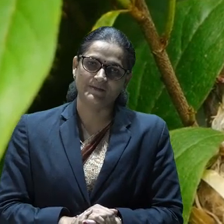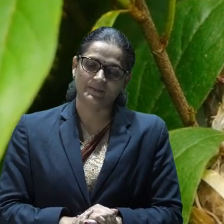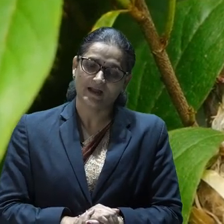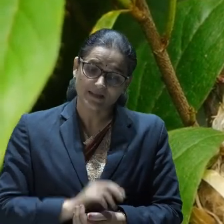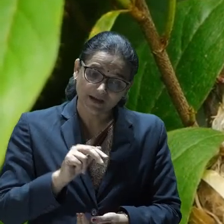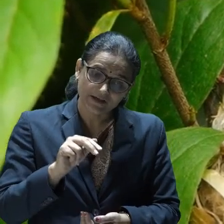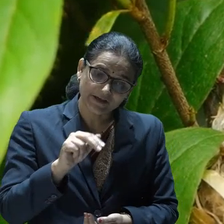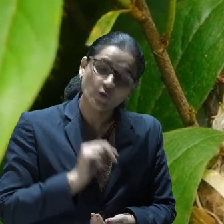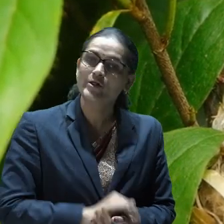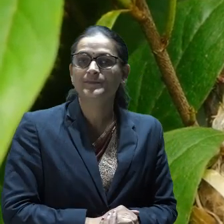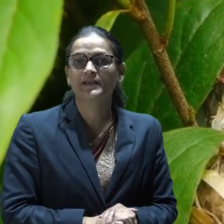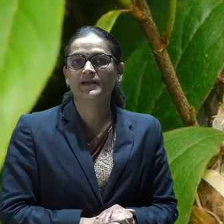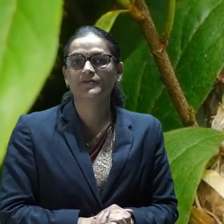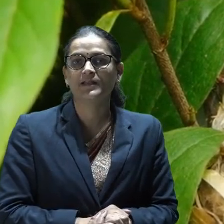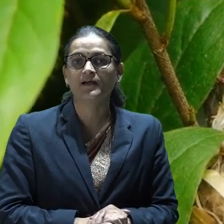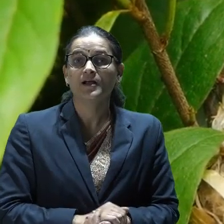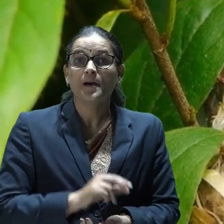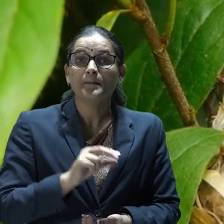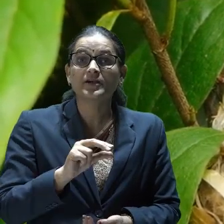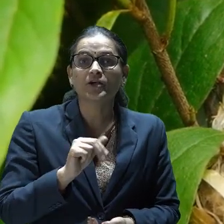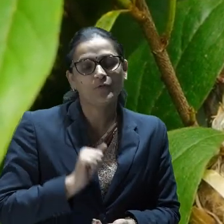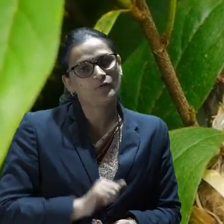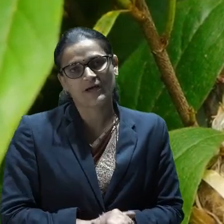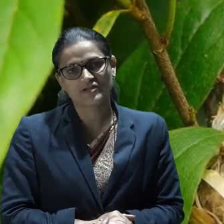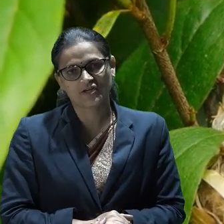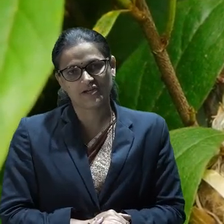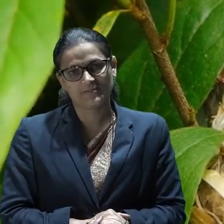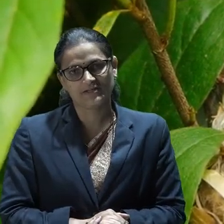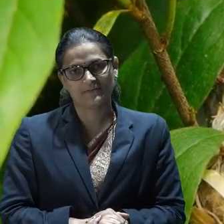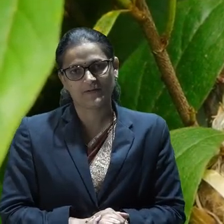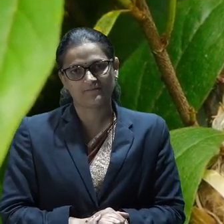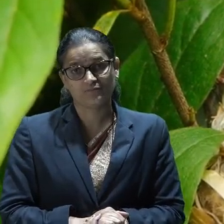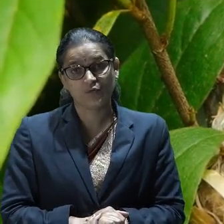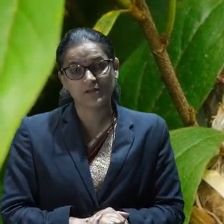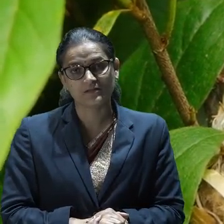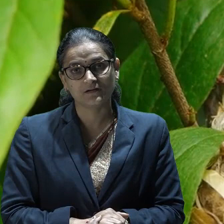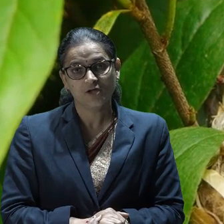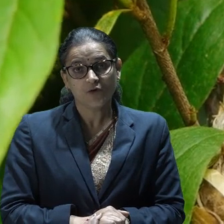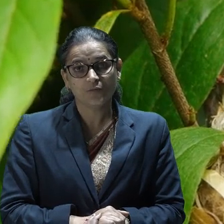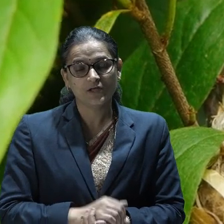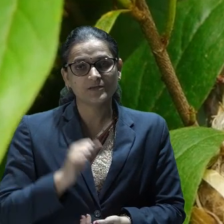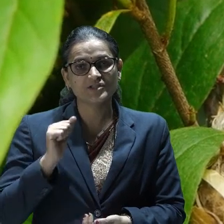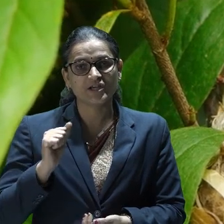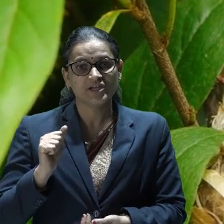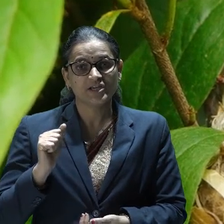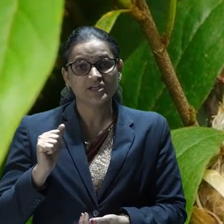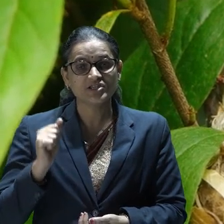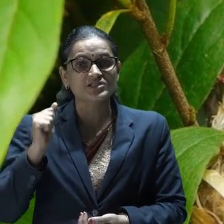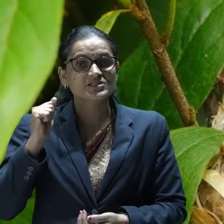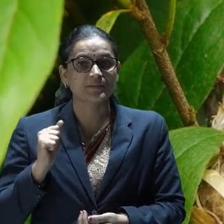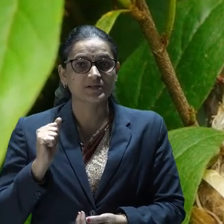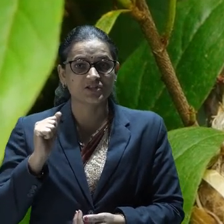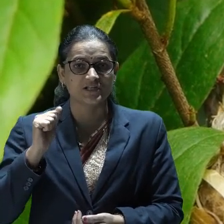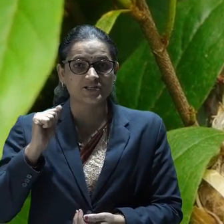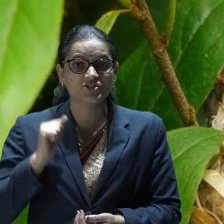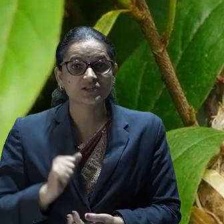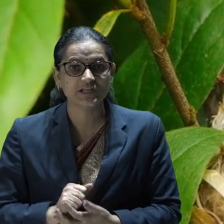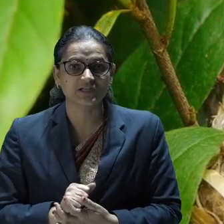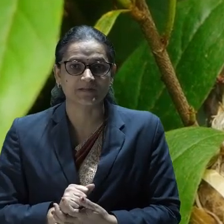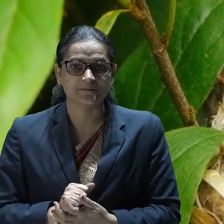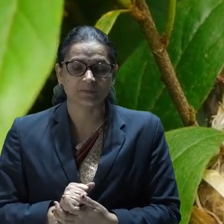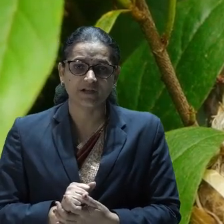शिकवून गेले. आता या ओळीमध्ये कवीला पक्षाकडून काय शिकायला मिळते पहा, बुलंद, बुलंद म्हणजे की